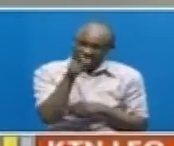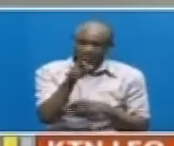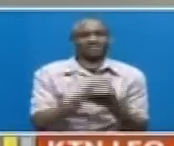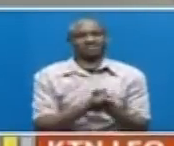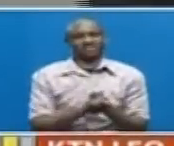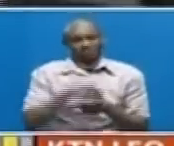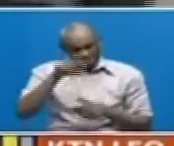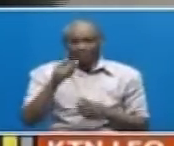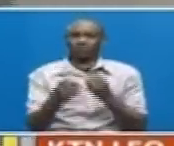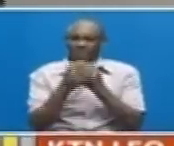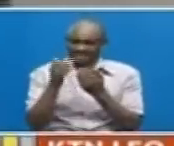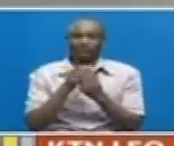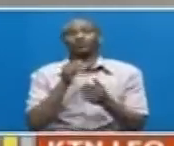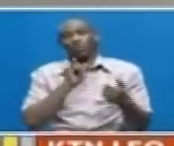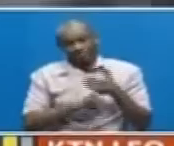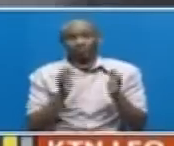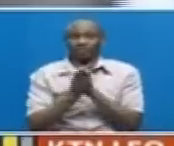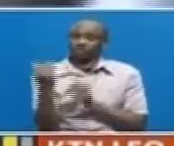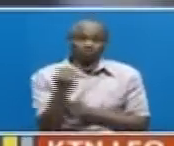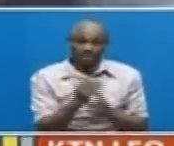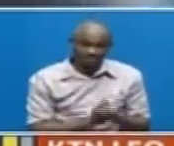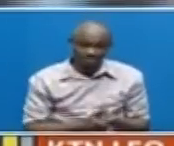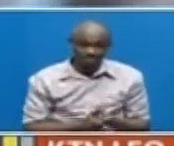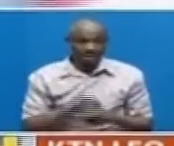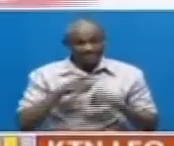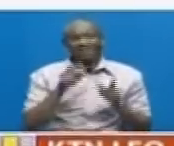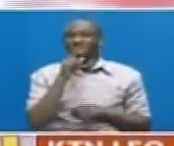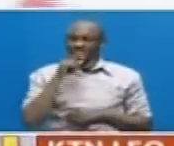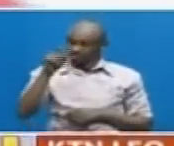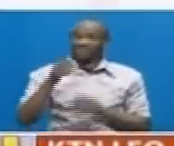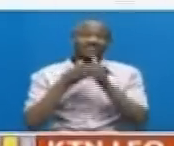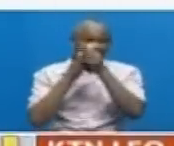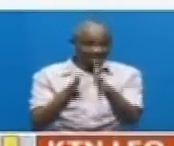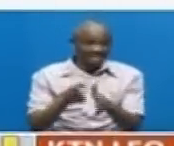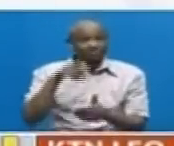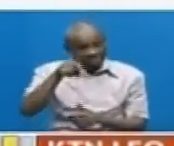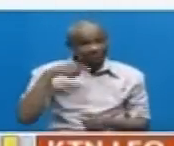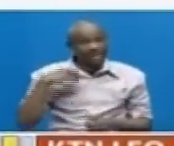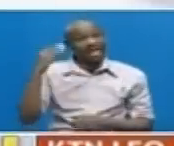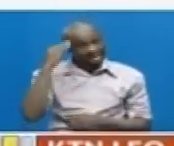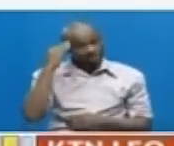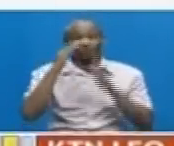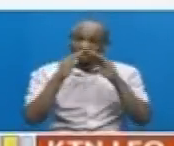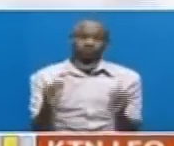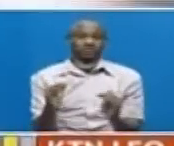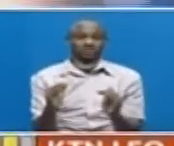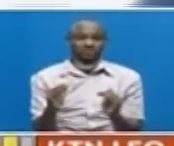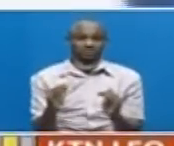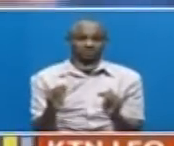wajibu wa kutunza mama na watoto. But the father is a leader, he's supposed to be the head of the home.